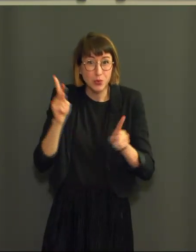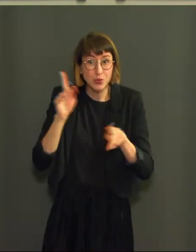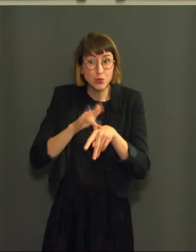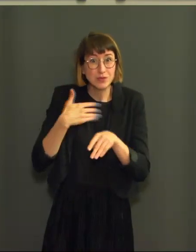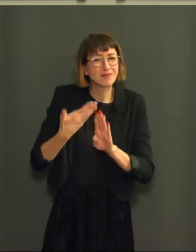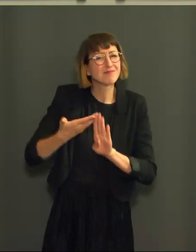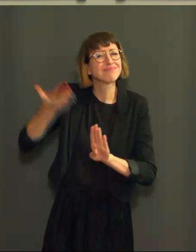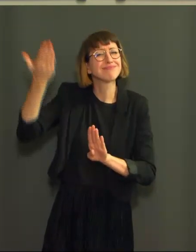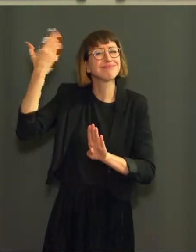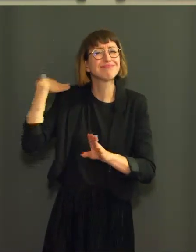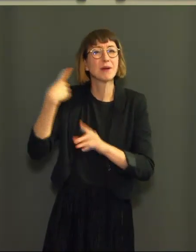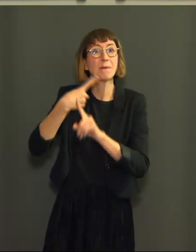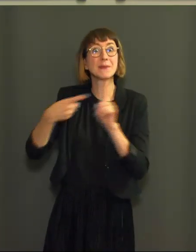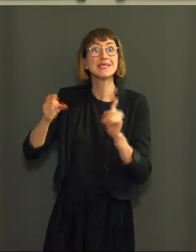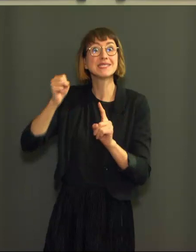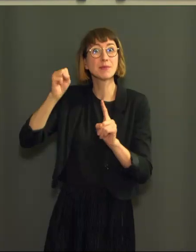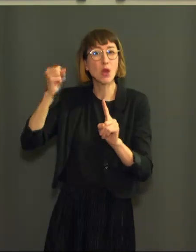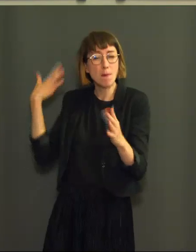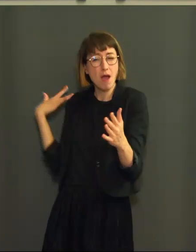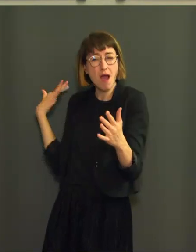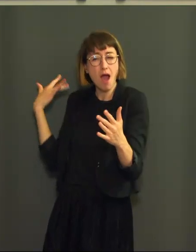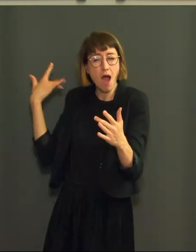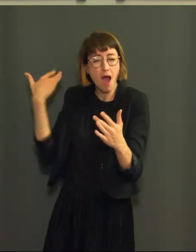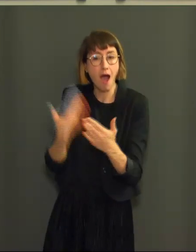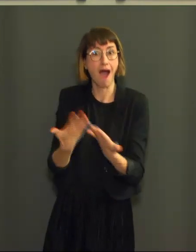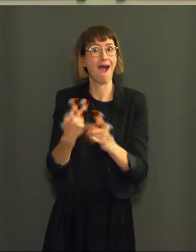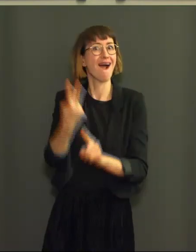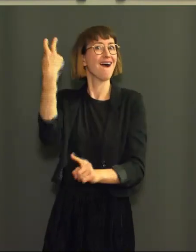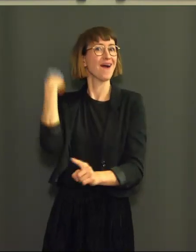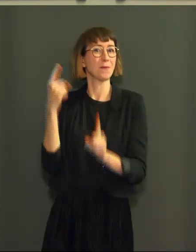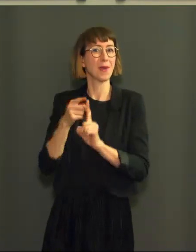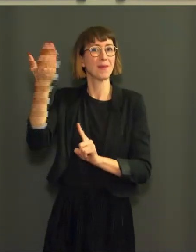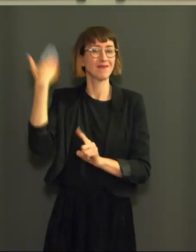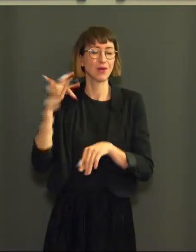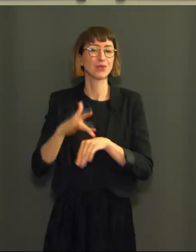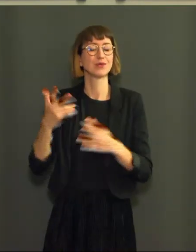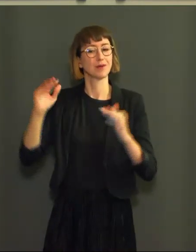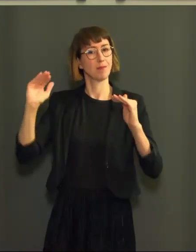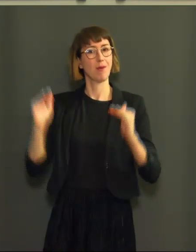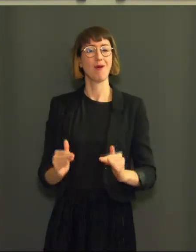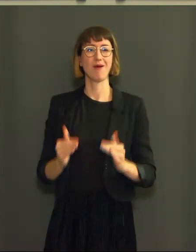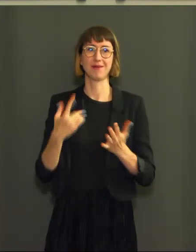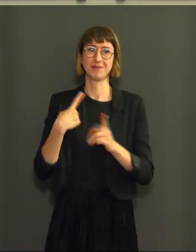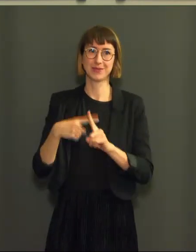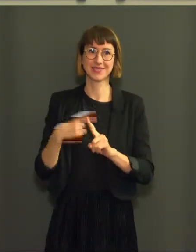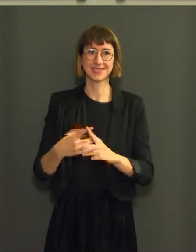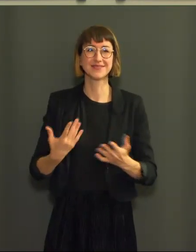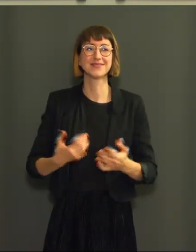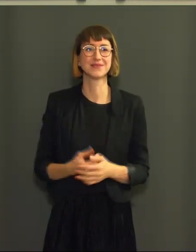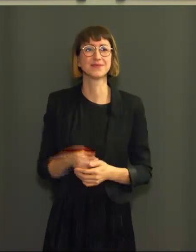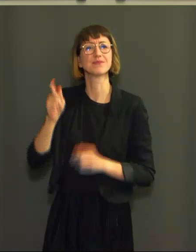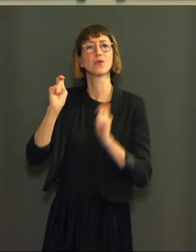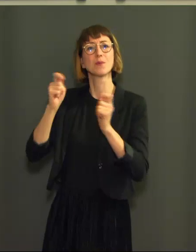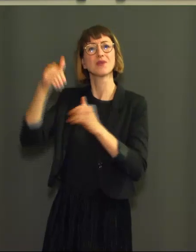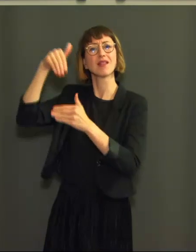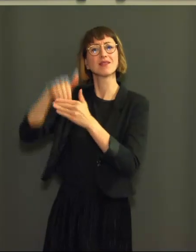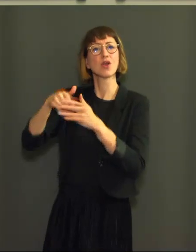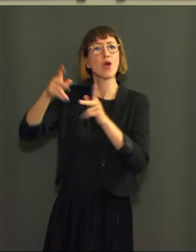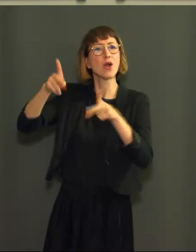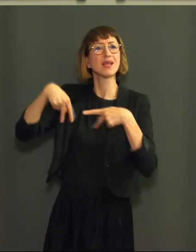dernière. Ceci entraîne évidemment une diminution de l'occupation des lits par les patients Covid et nous sommes